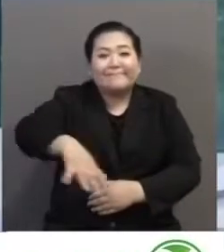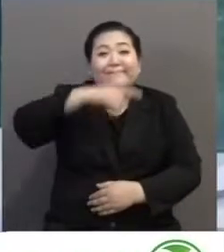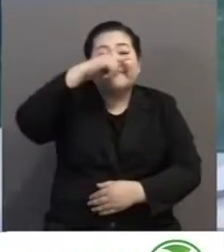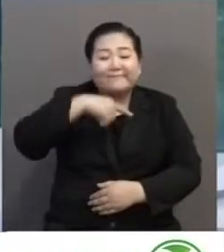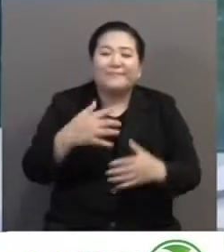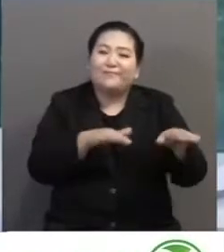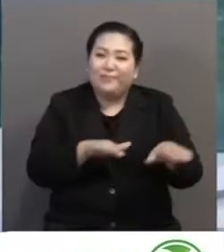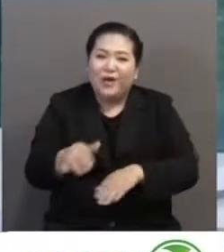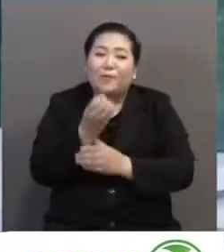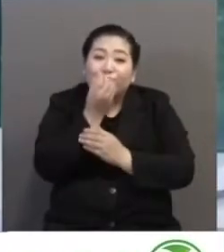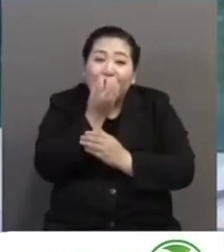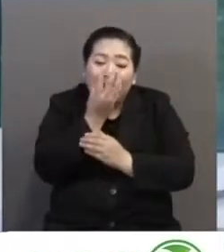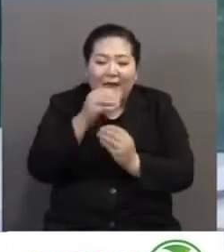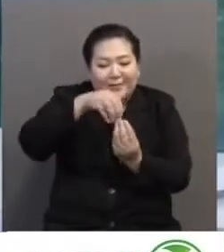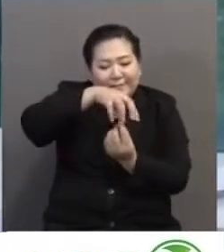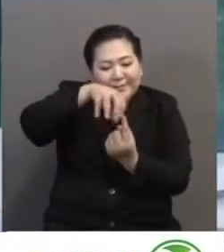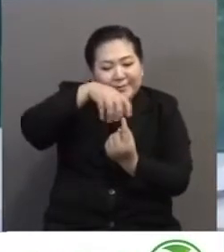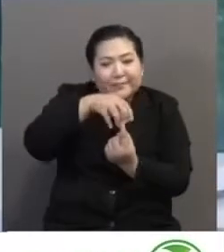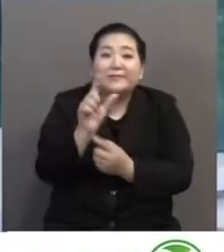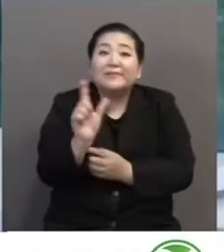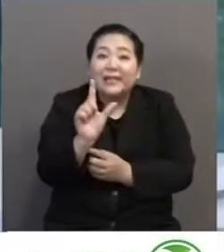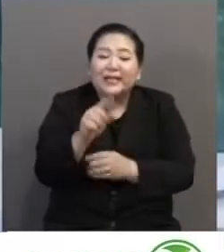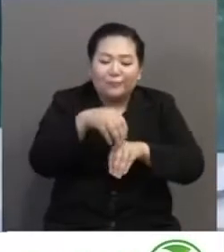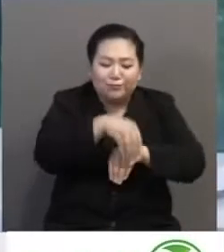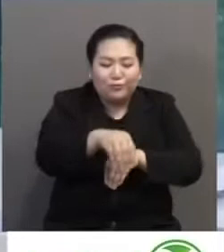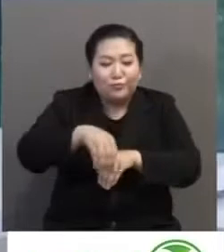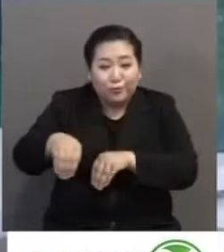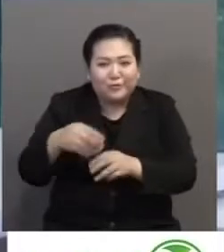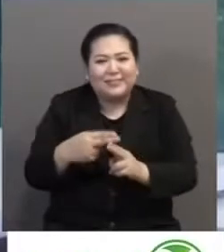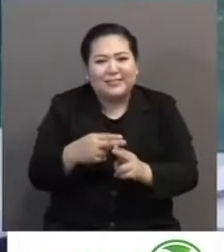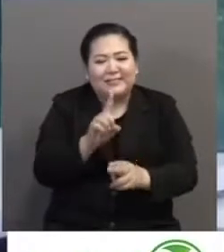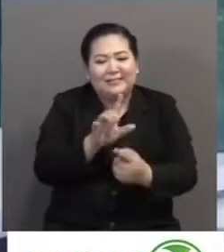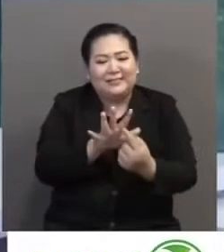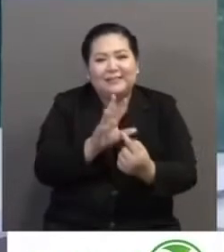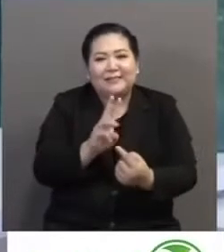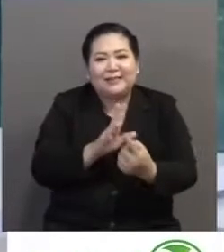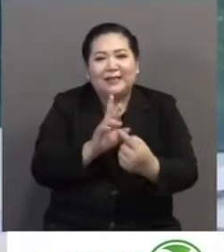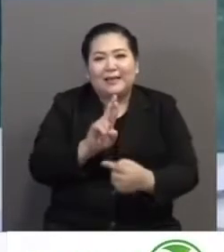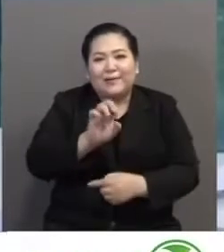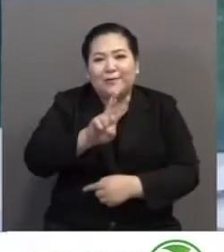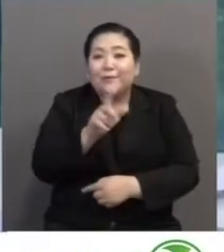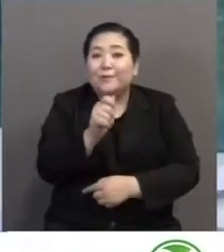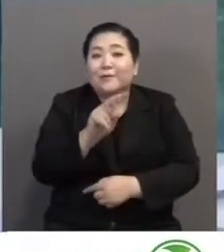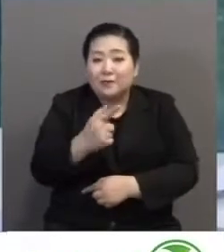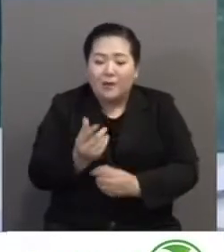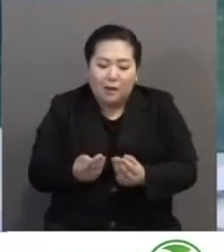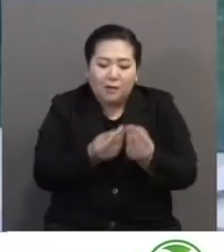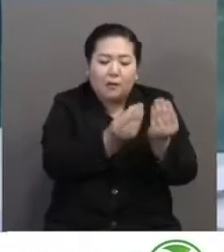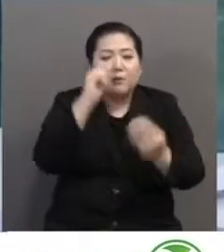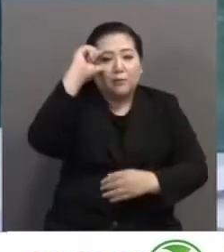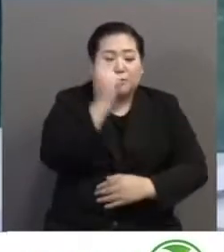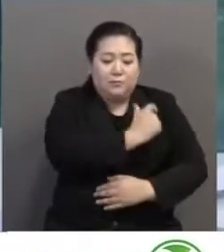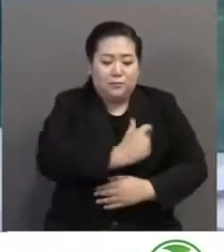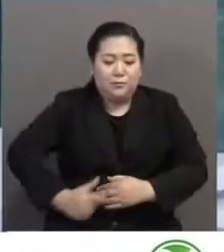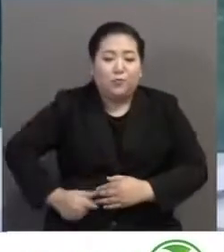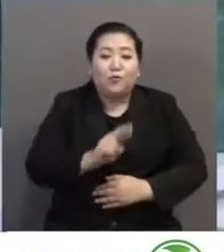ไม้สีเหลืองอย่างเช่นดอกดาวเรืองเพื่อให้เตรียมพร้อมในช่วงของพระราชพิธีถวายพระเพลิงพระบรมศพค่ะ ค่ะซึ่งตอนนี้เองนะคะเหล่าบรรดาเก